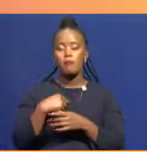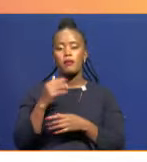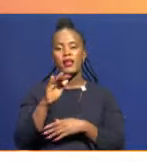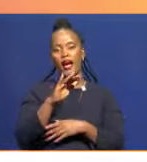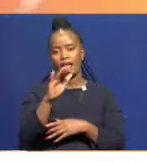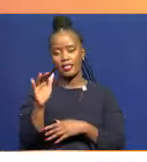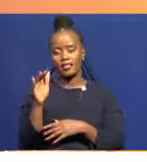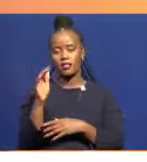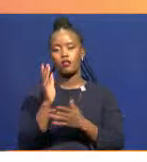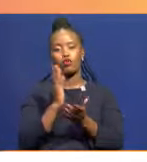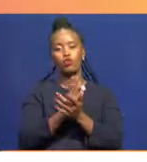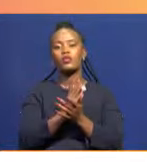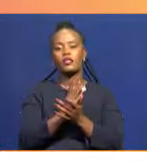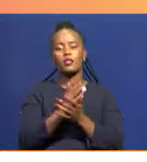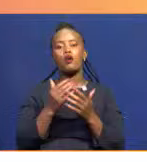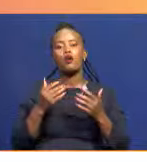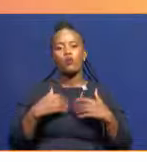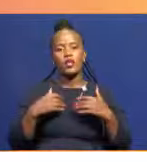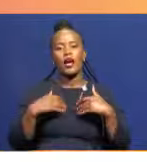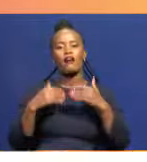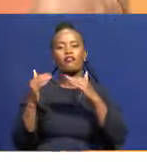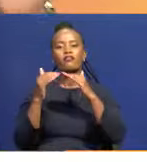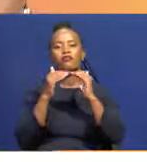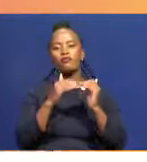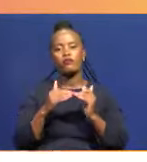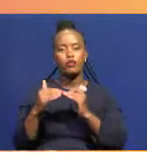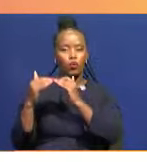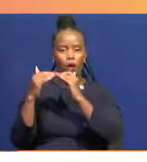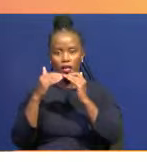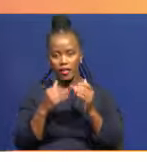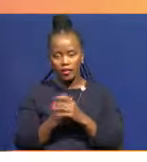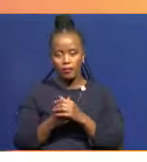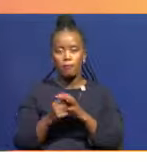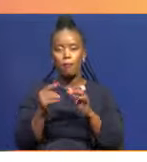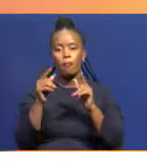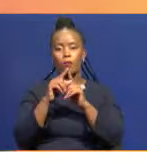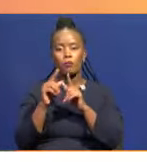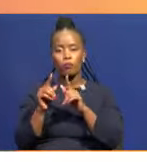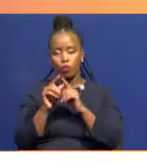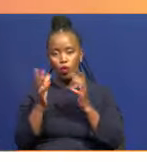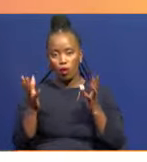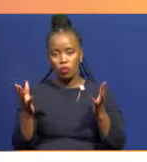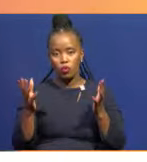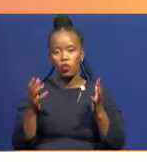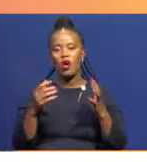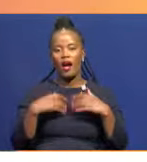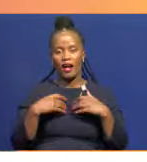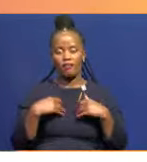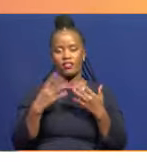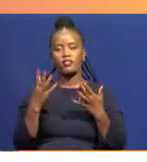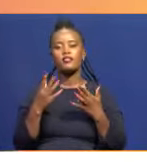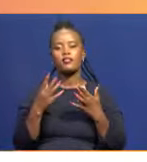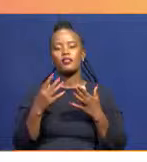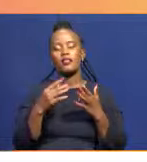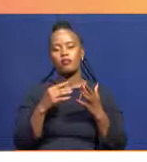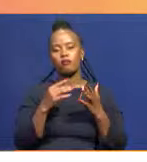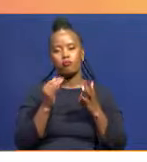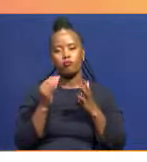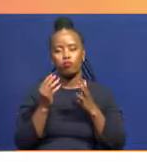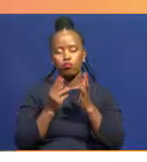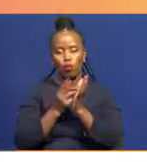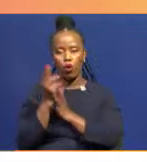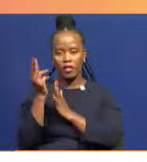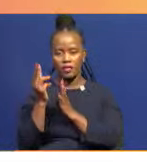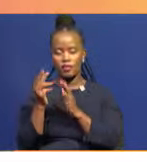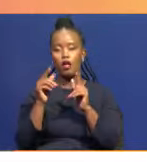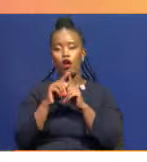vijana wanasema, wacha kukuwe na usawa. Wacha kukuwe na merit. Mtu akuwe anapewa